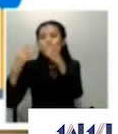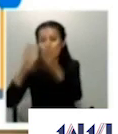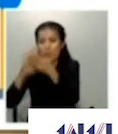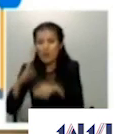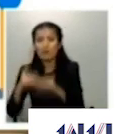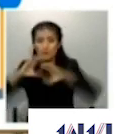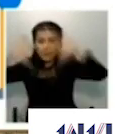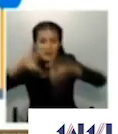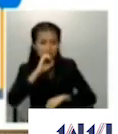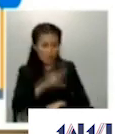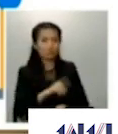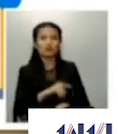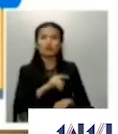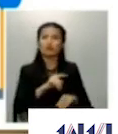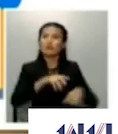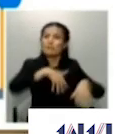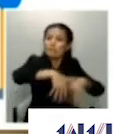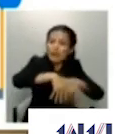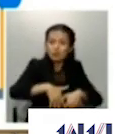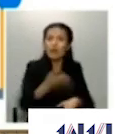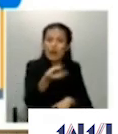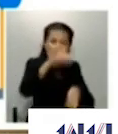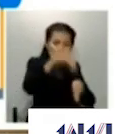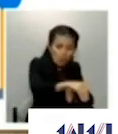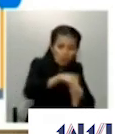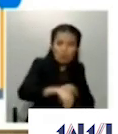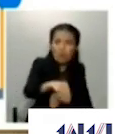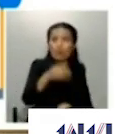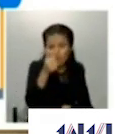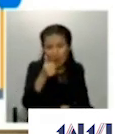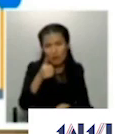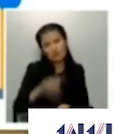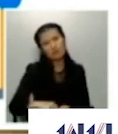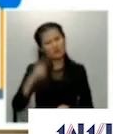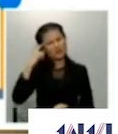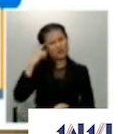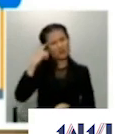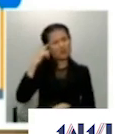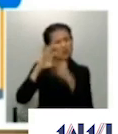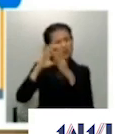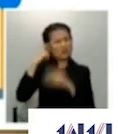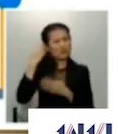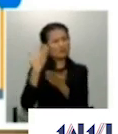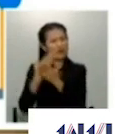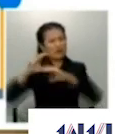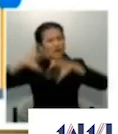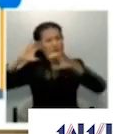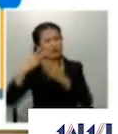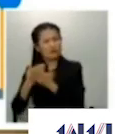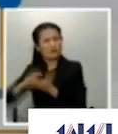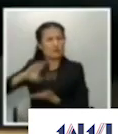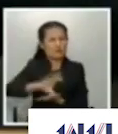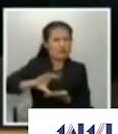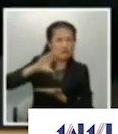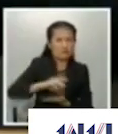เขาเรียกว่าไม่ต้องกังวลเรื่องใช้งบประมาณแผ่นดินอย่างที่ผ่านมาเพราะฉะนั้นไม่ว่าประกัน